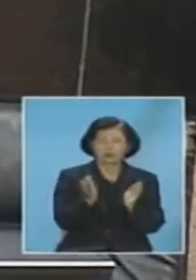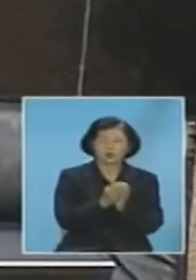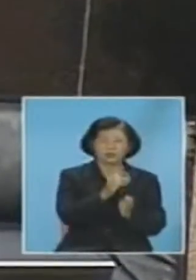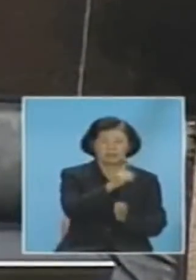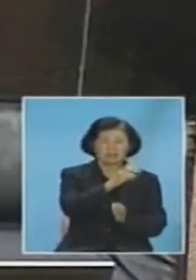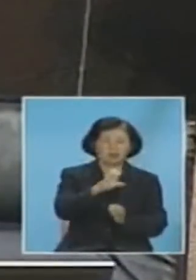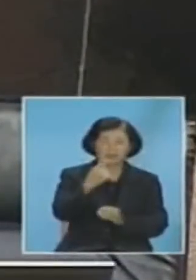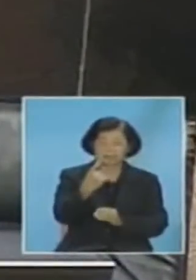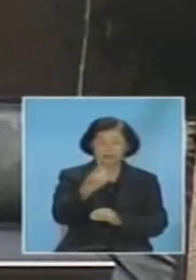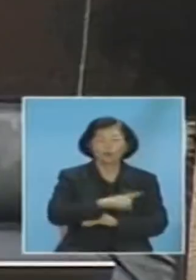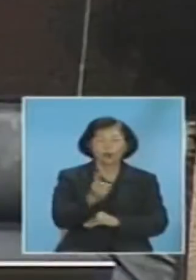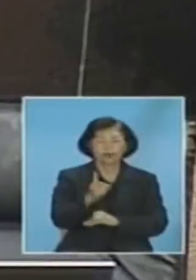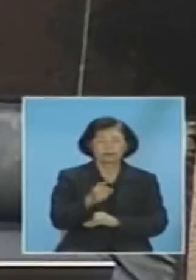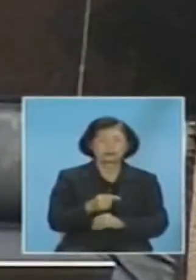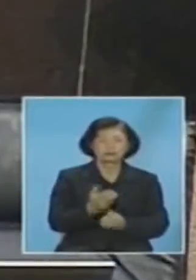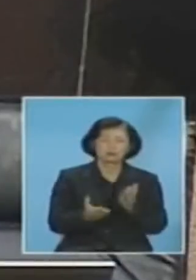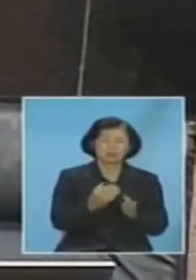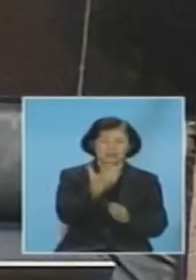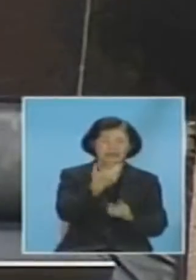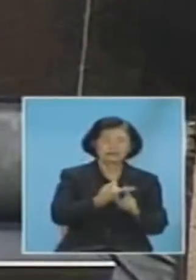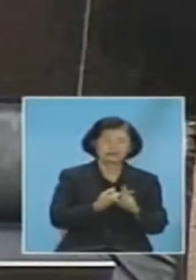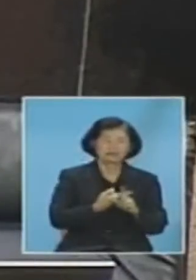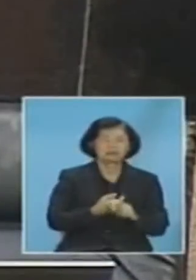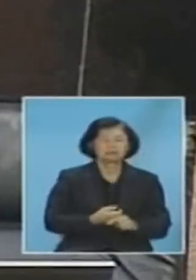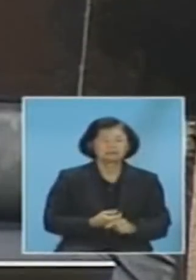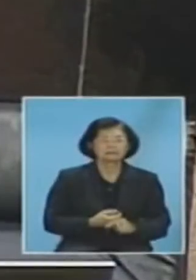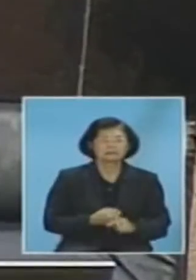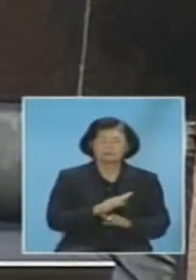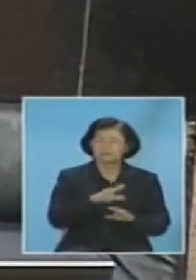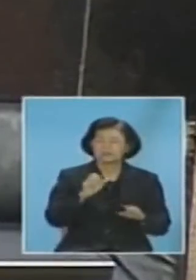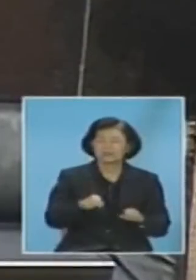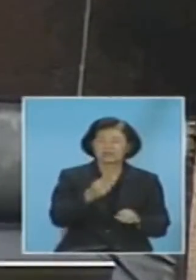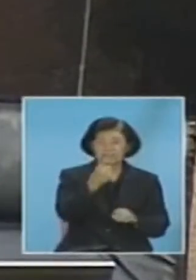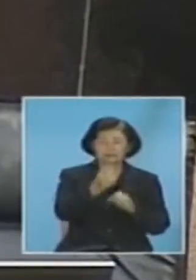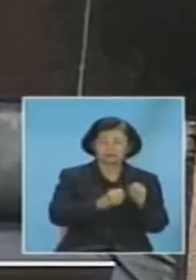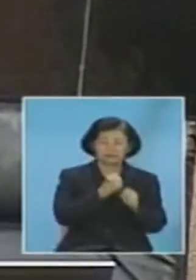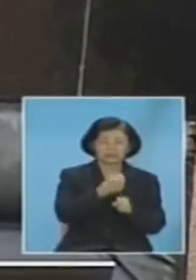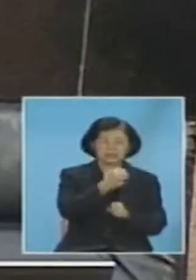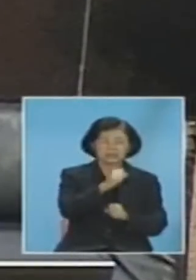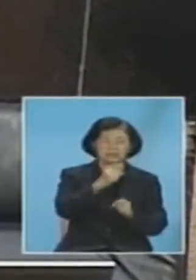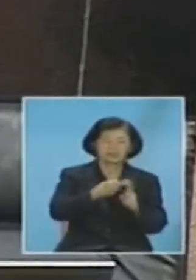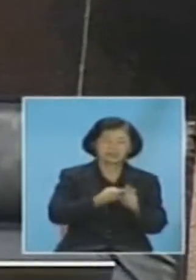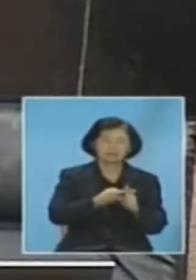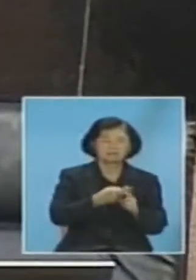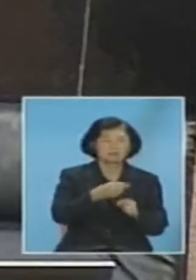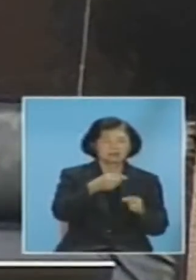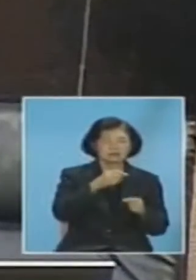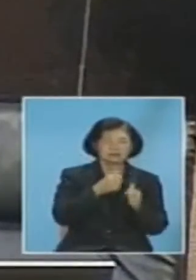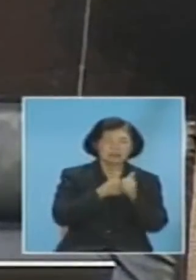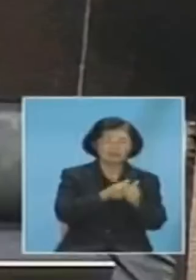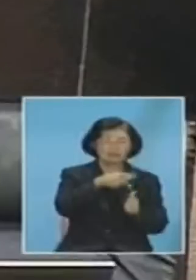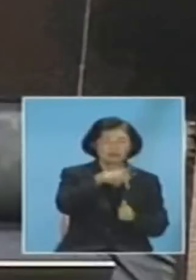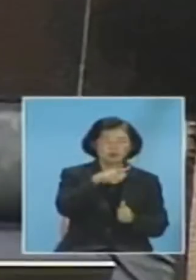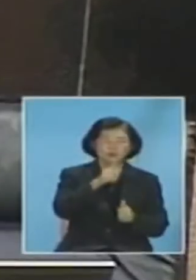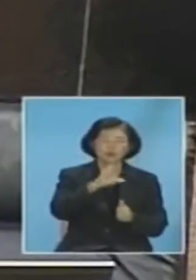วันหรือเพียง3เดือนเศษเท่านั้นไม่ใช่1ปี10เดือนตามที่ปปช.กล่าวอ้างค่ะ